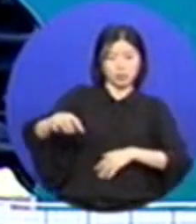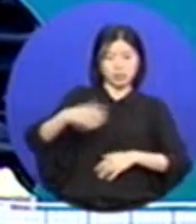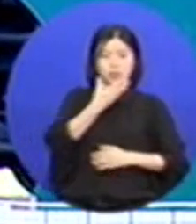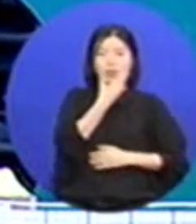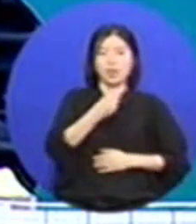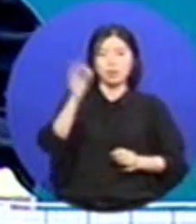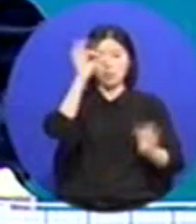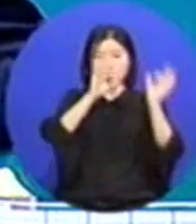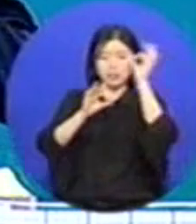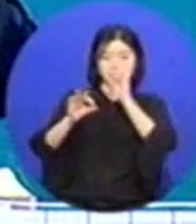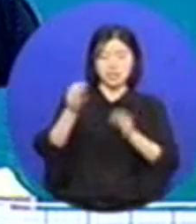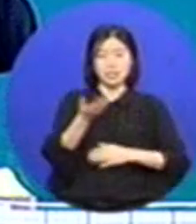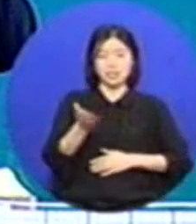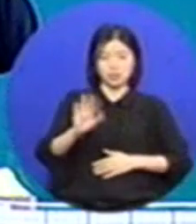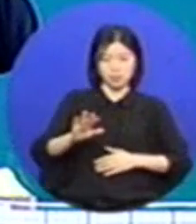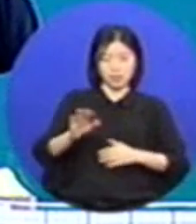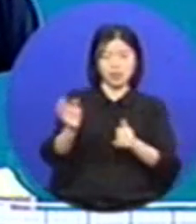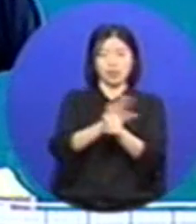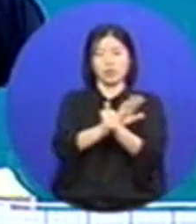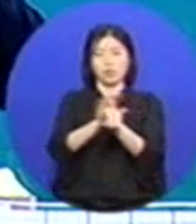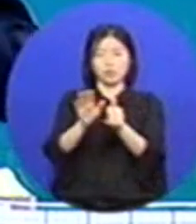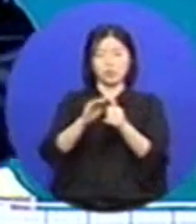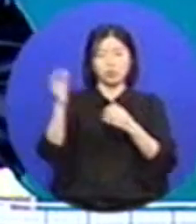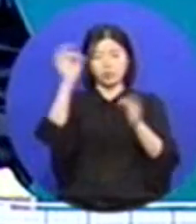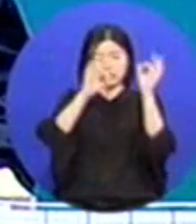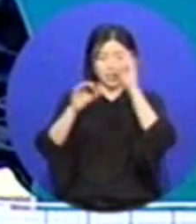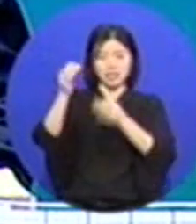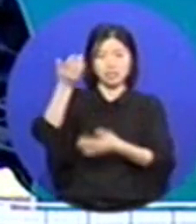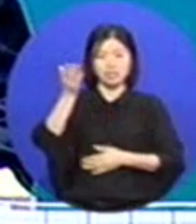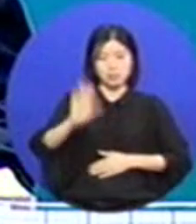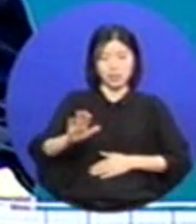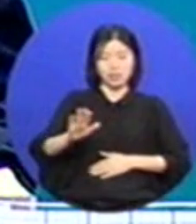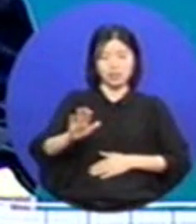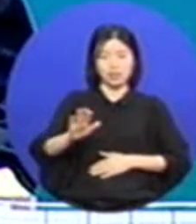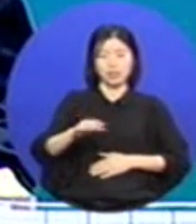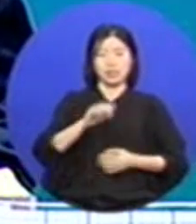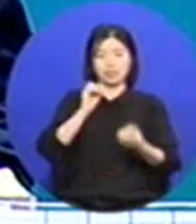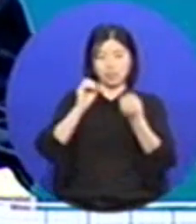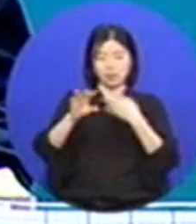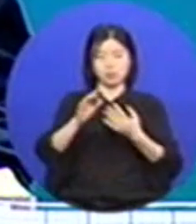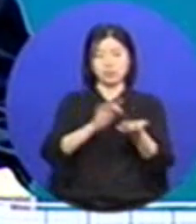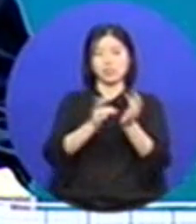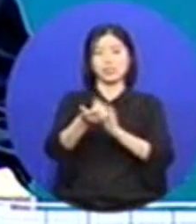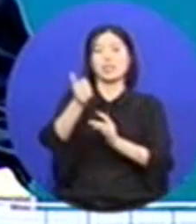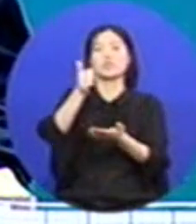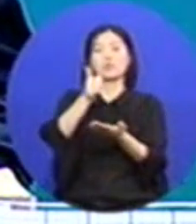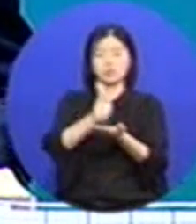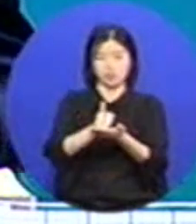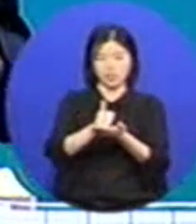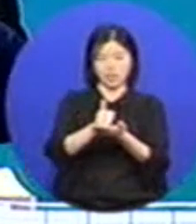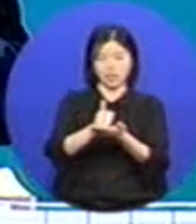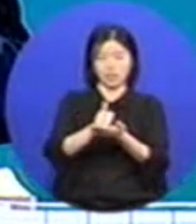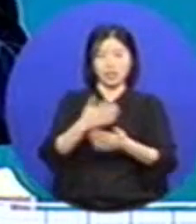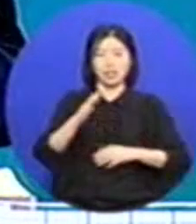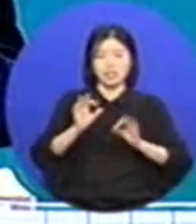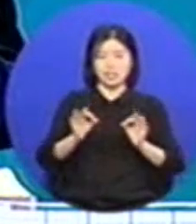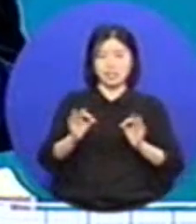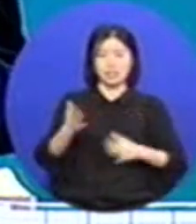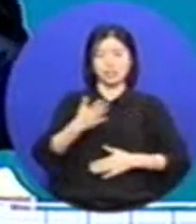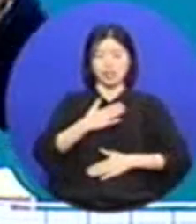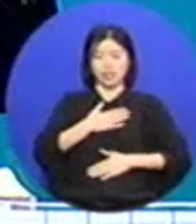찾았습니다 위로 를찾았습니다 주님이십니다 예수님 이십니다 이제는 내가